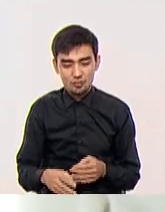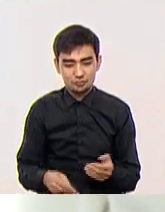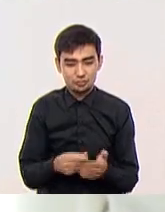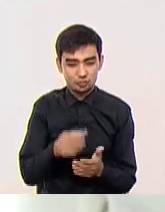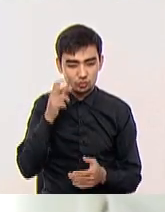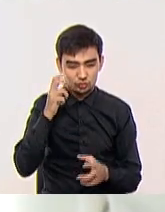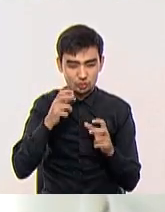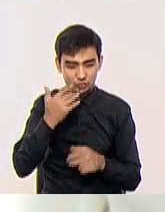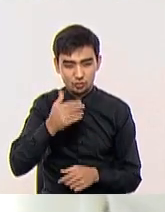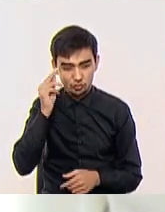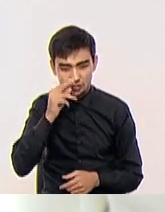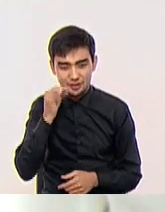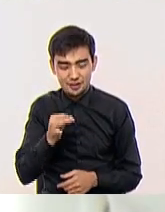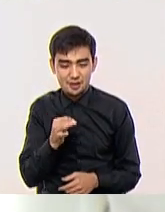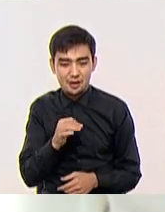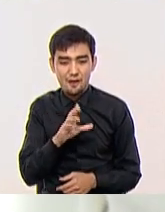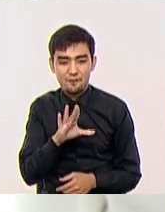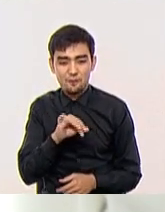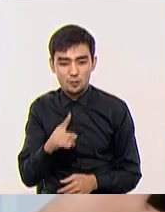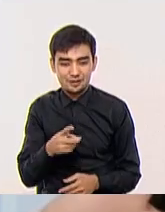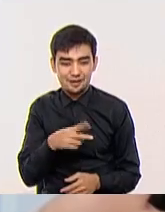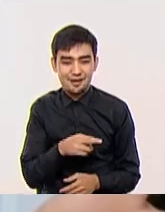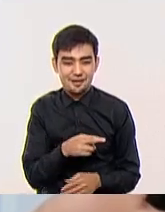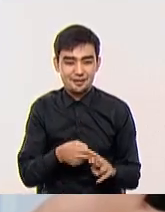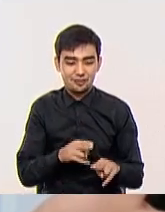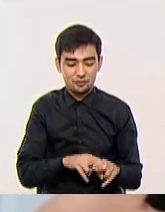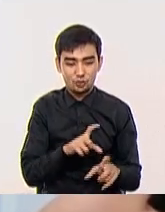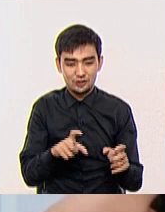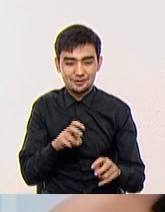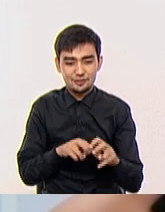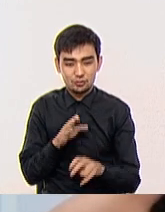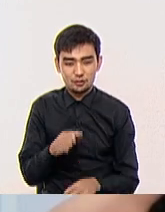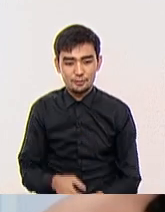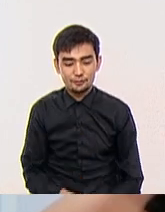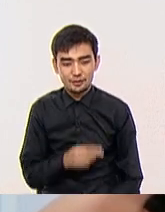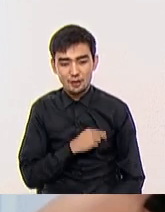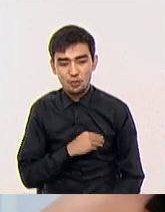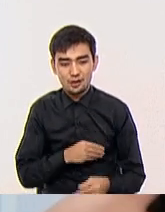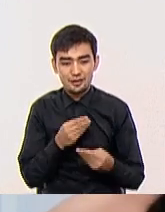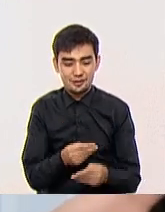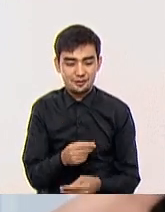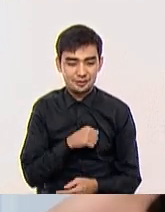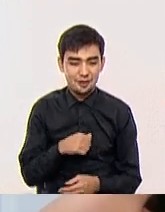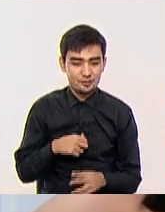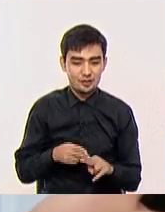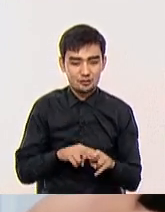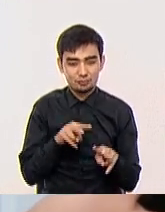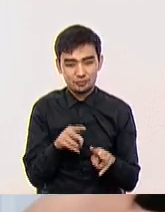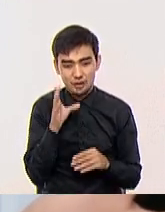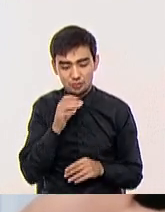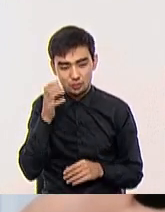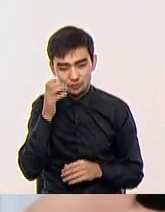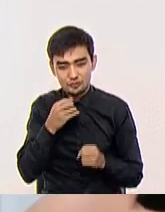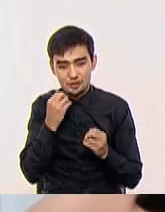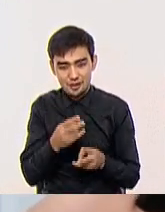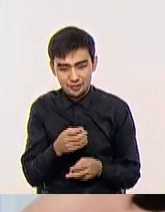учебу студента, а вуз подбирать для этого абитуриентов. Сама строительная компания, работодатель может следить за ходом